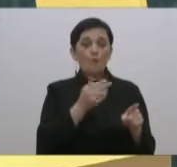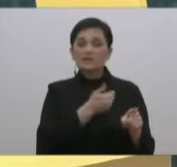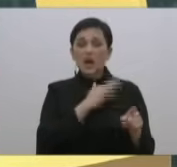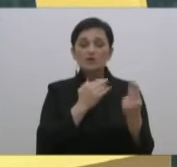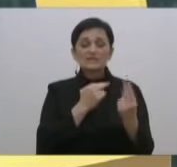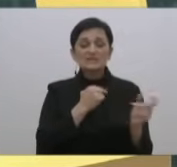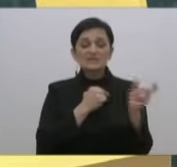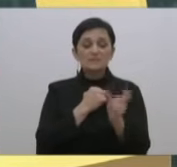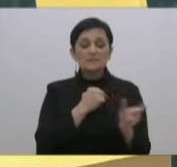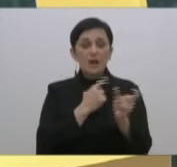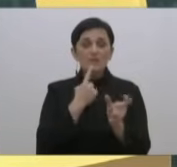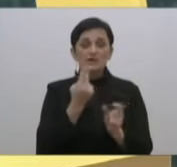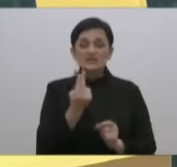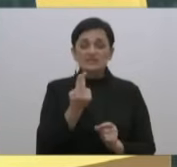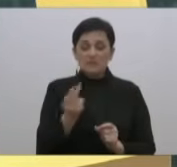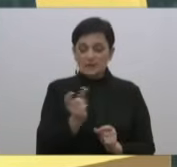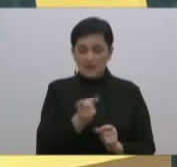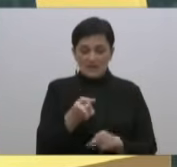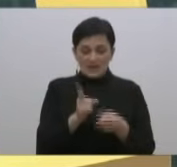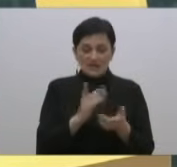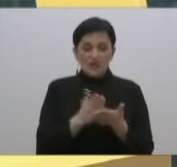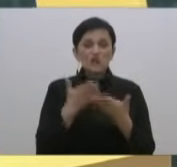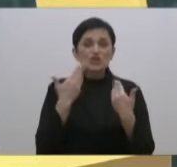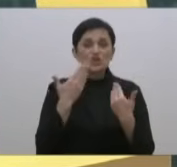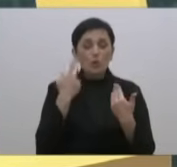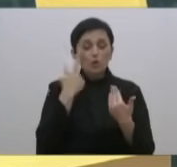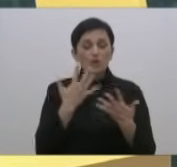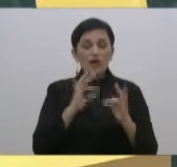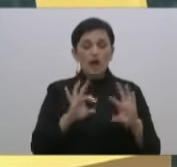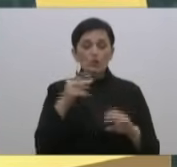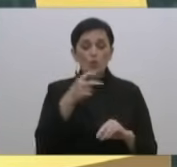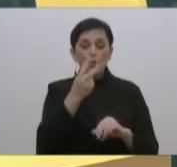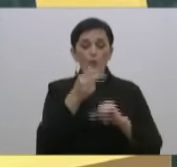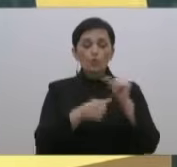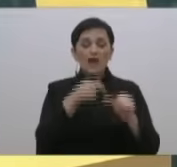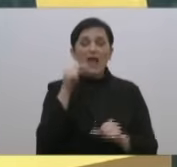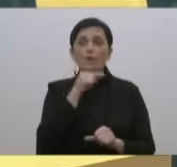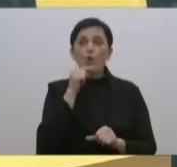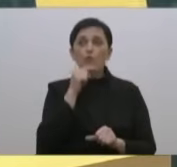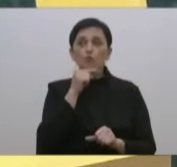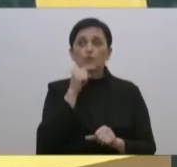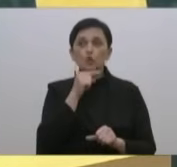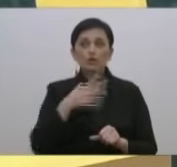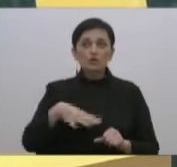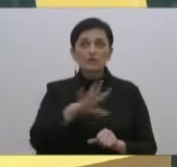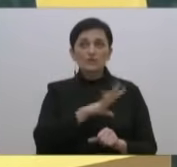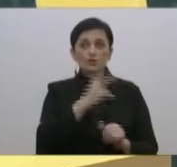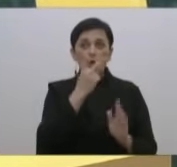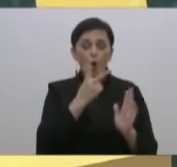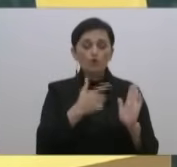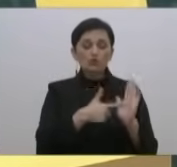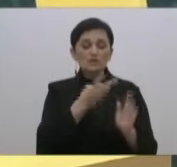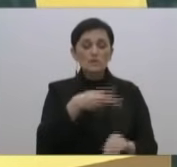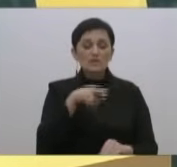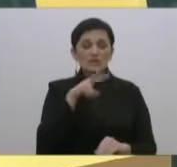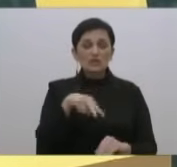ციფრებზე საუბარი, მაგრამ ეს ციფრები რეალობაა. უფრო იულად გასაგები რომ იყოს 2012 წელს ეკონომიკა ქვეყნის იყო 27